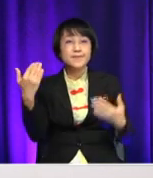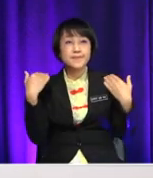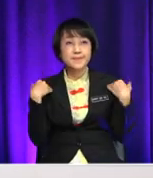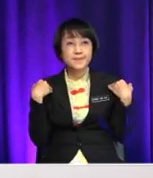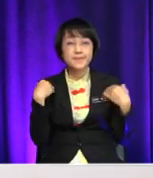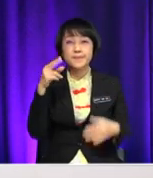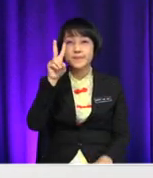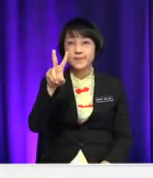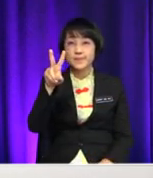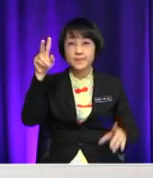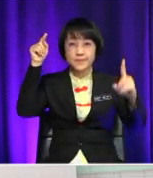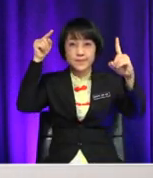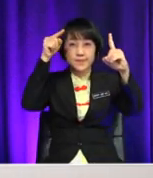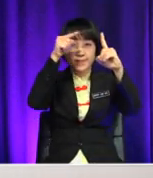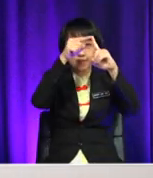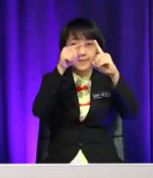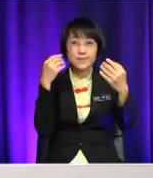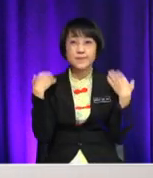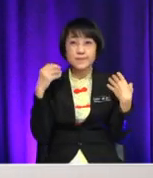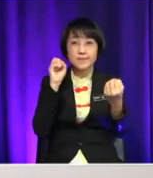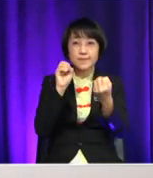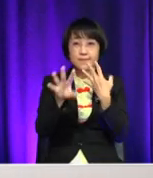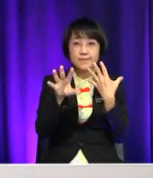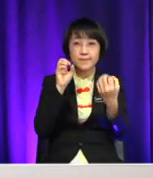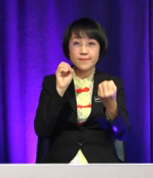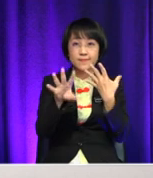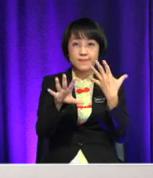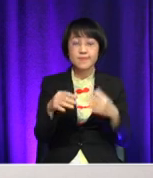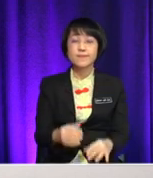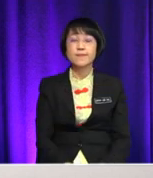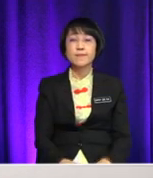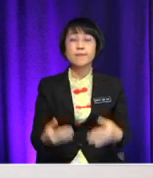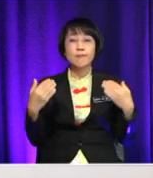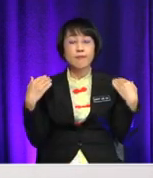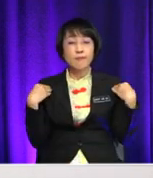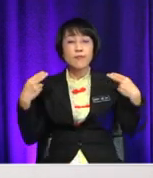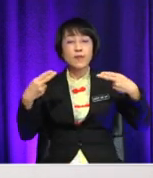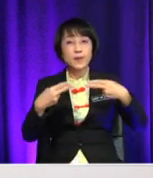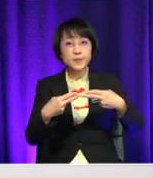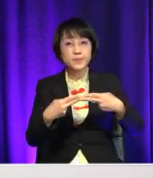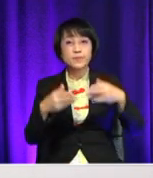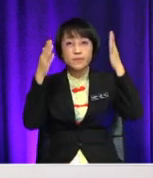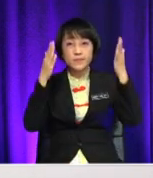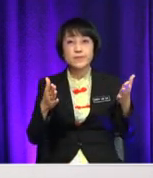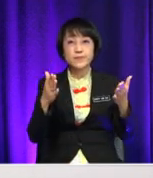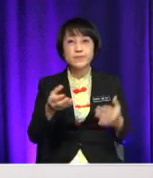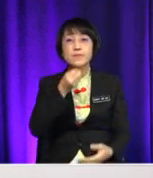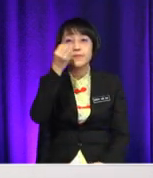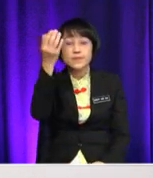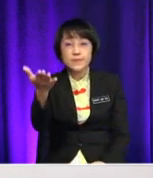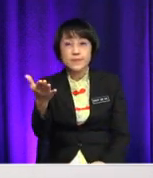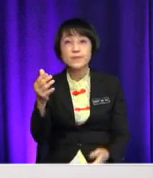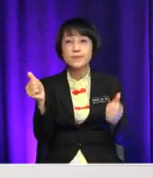maknanya Aduh berhubungan antara penyampai dengan Oke